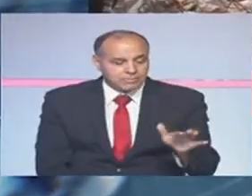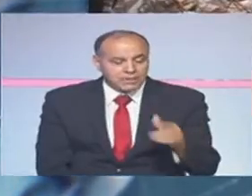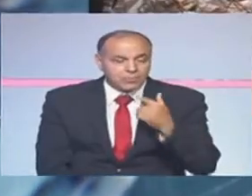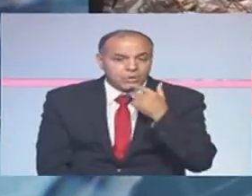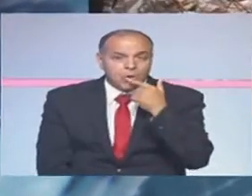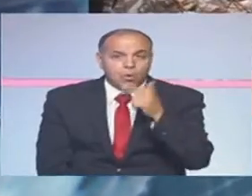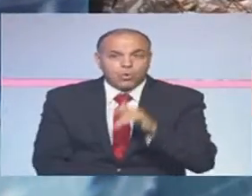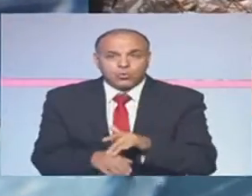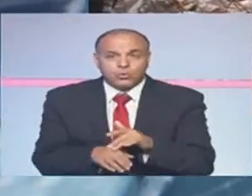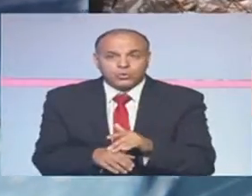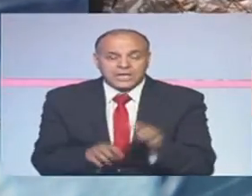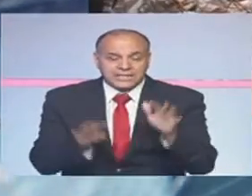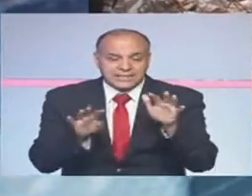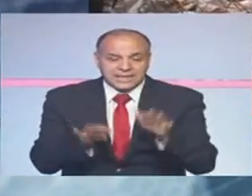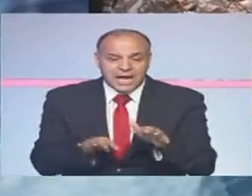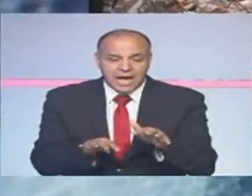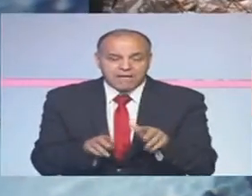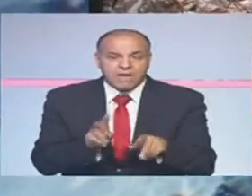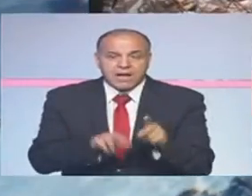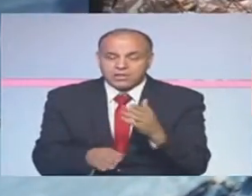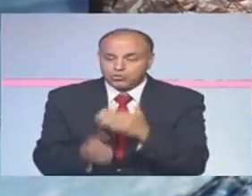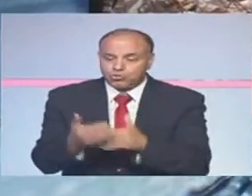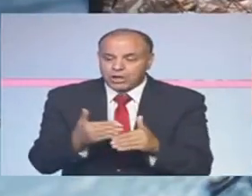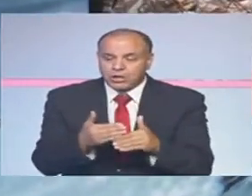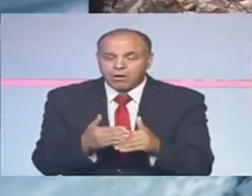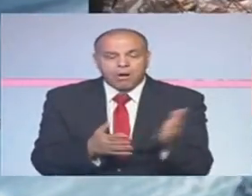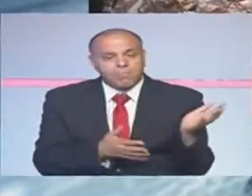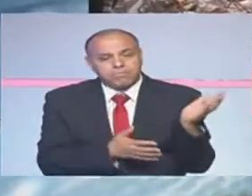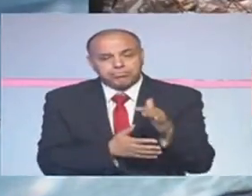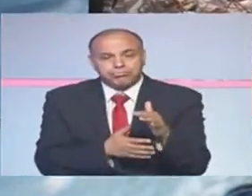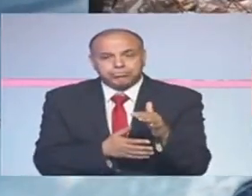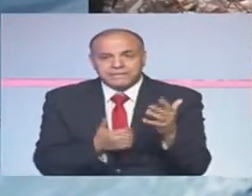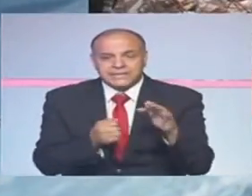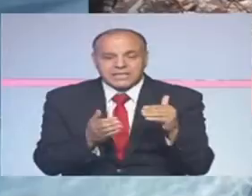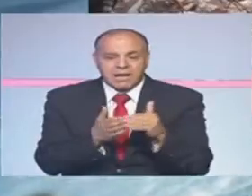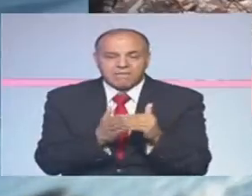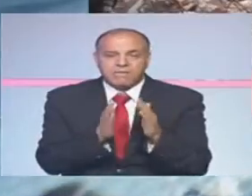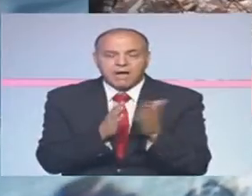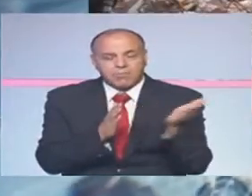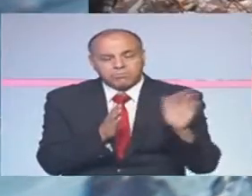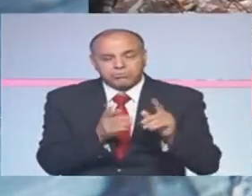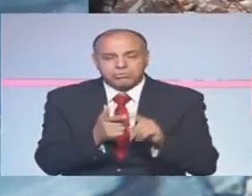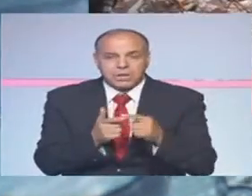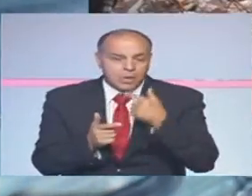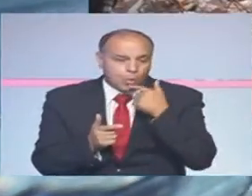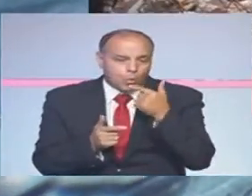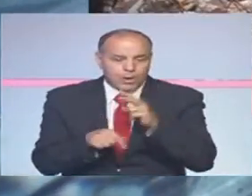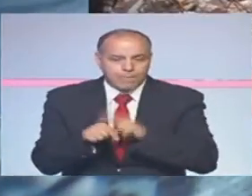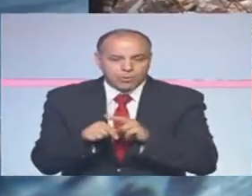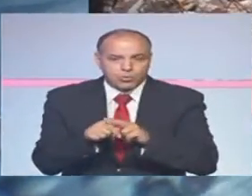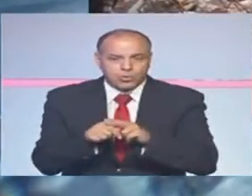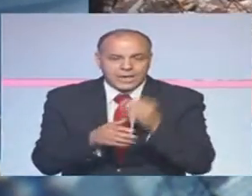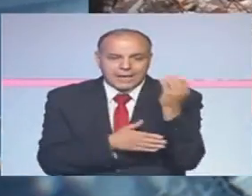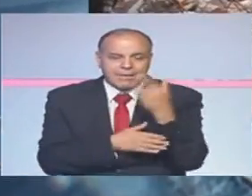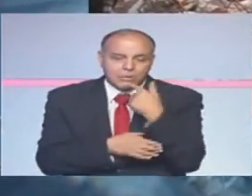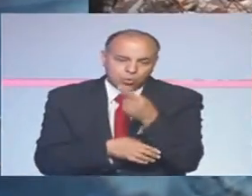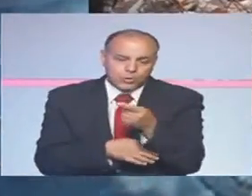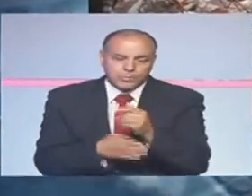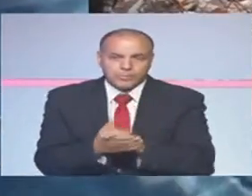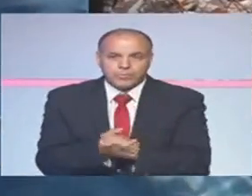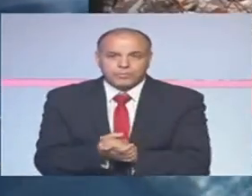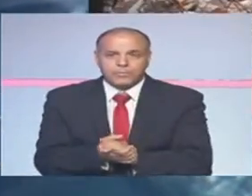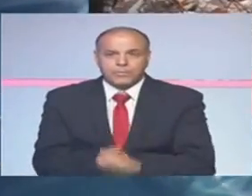واكثر من تسعه الاف جريح ودمار اكثر من ستين الف منزل وفق سلطات الحمايه المدنيه